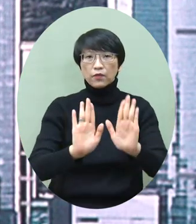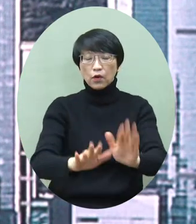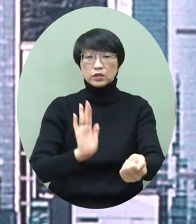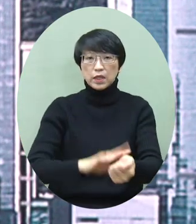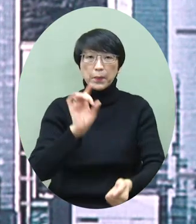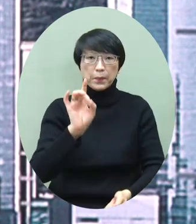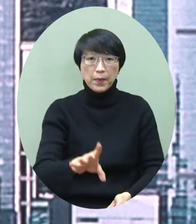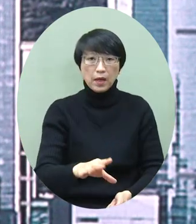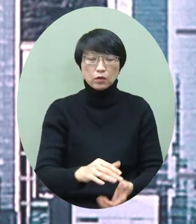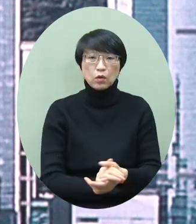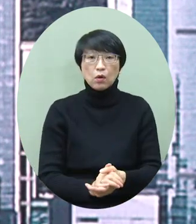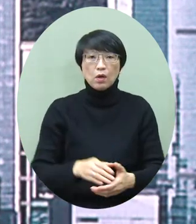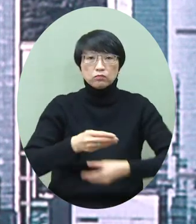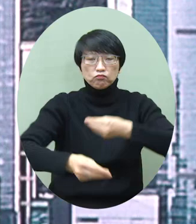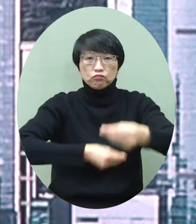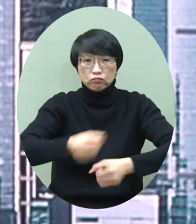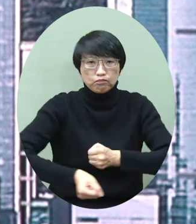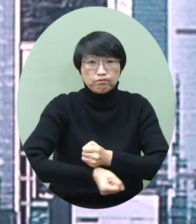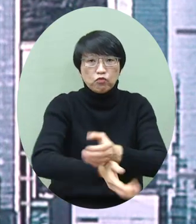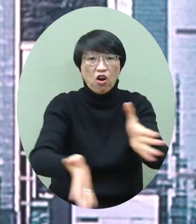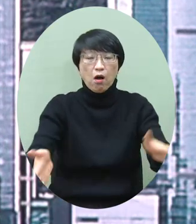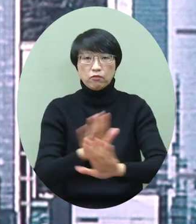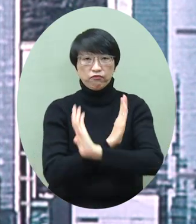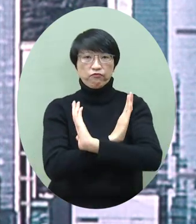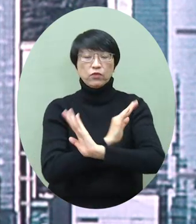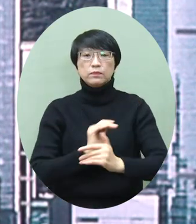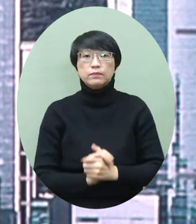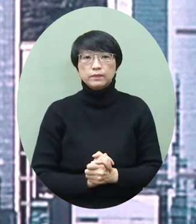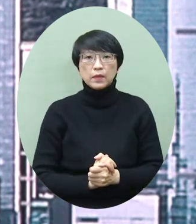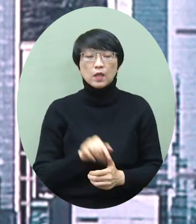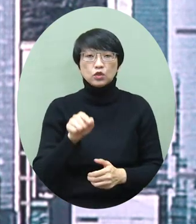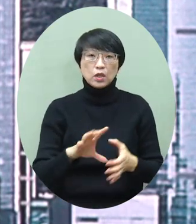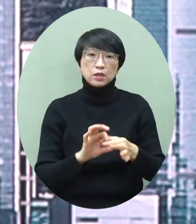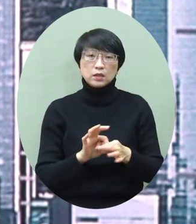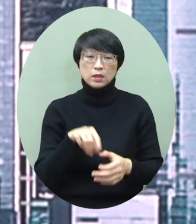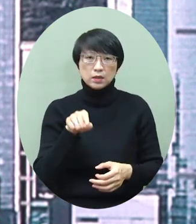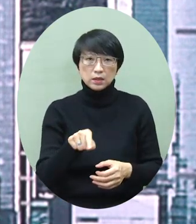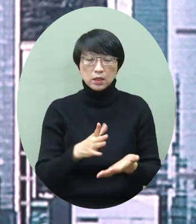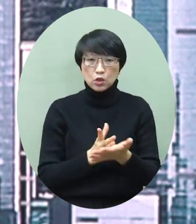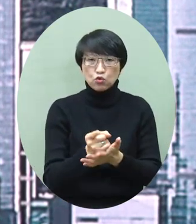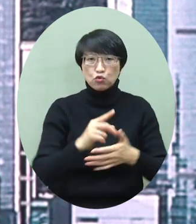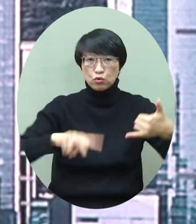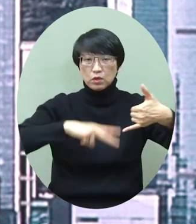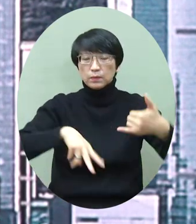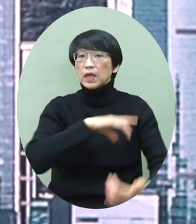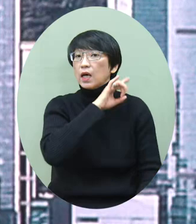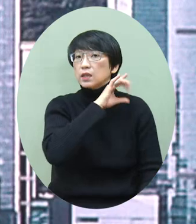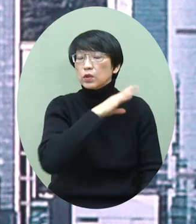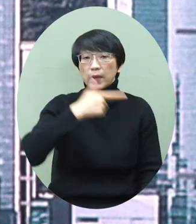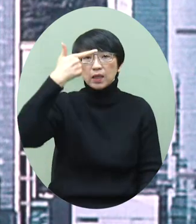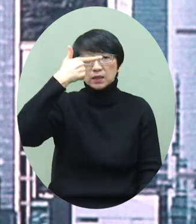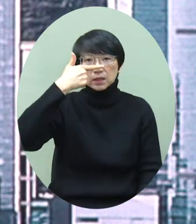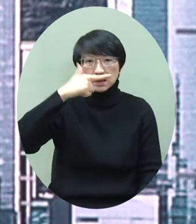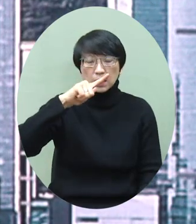咧係流入我哋嘅社區。咁所以咧就係呢個就係有關嗰個嘅指定檢疫酒店新一輪